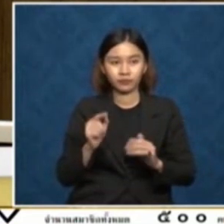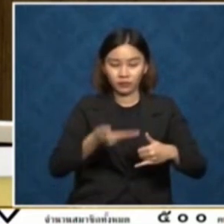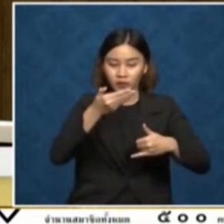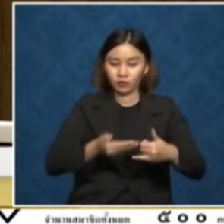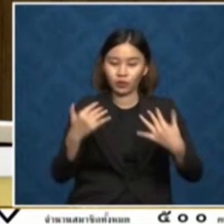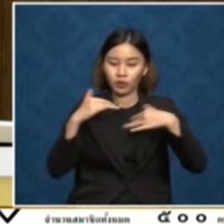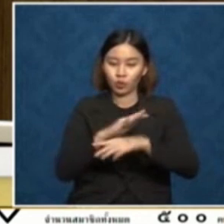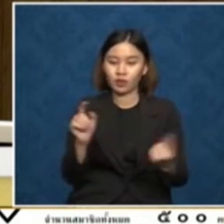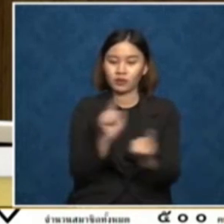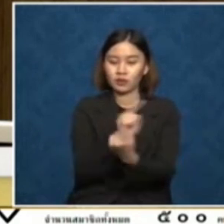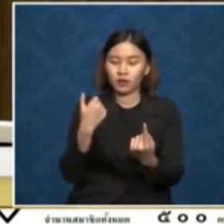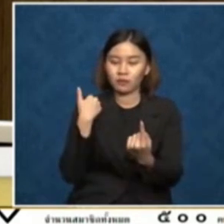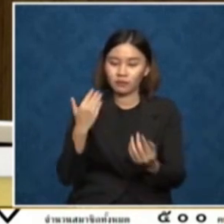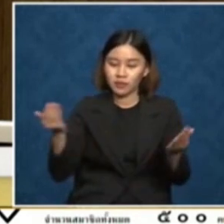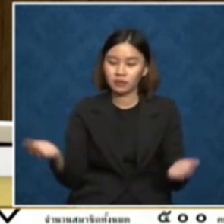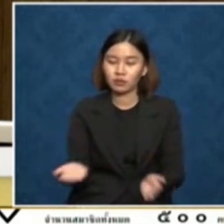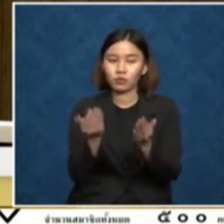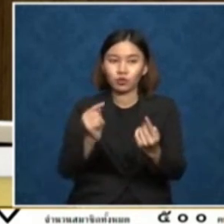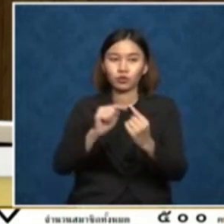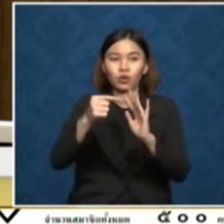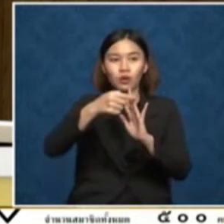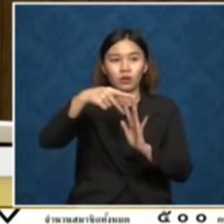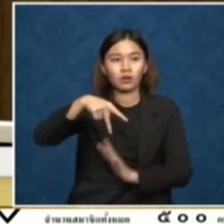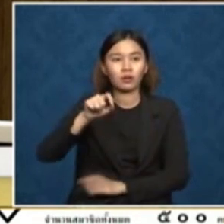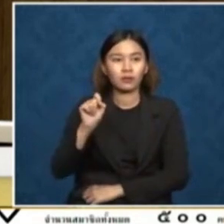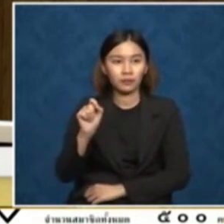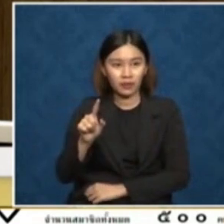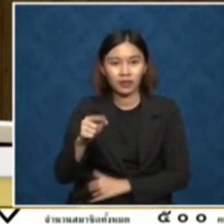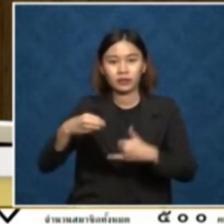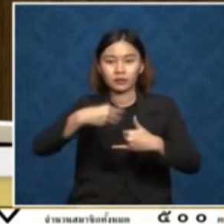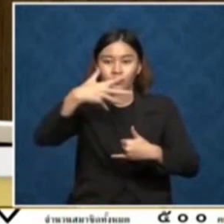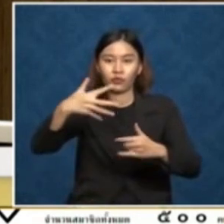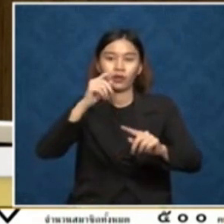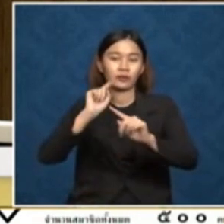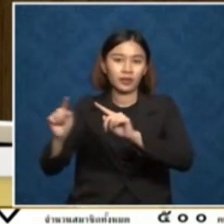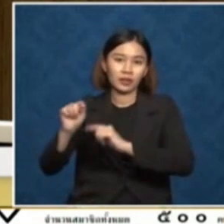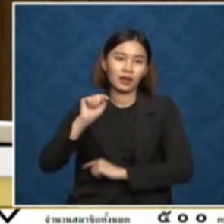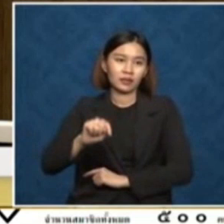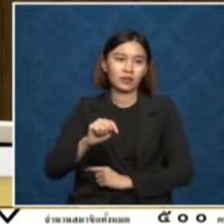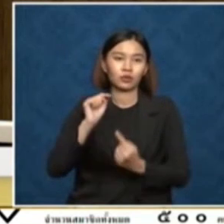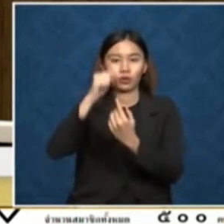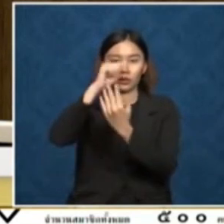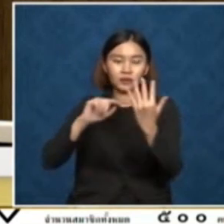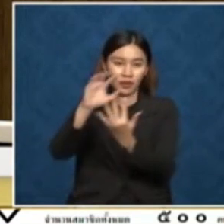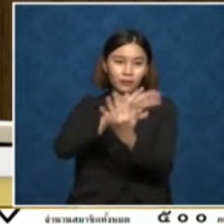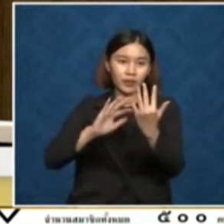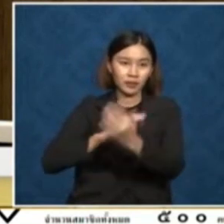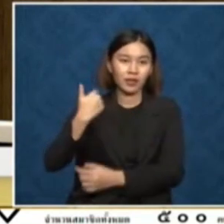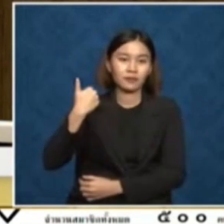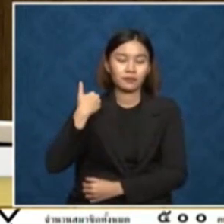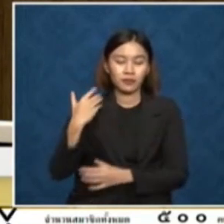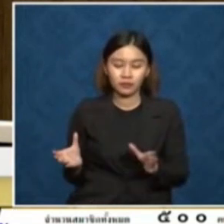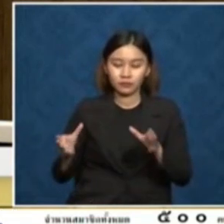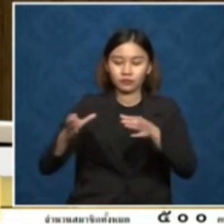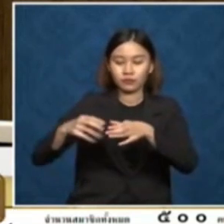ซึ่งมีตัวตนอยู่ในสังคมซึ่งกลุ่มนักขับเคลื่อนกลุ่มเพศความหลากหลายนี้ก็เกิดขึ้นในประเทศไทยมี